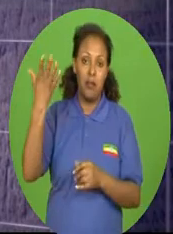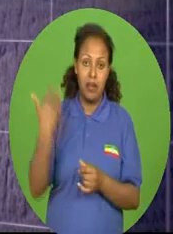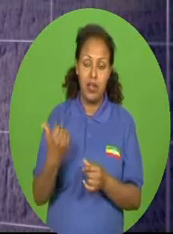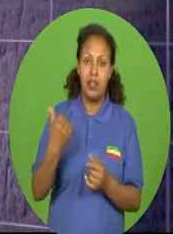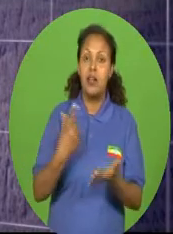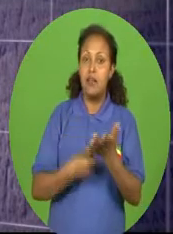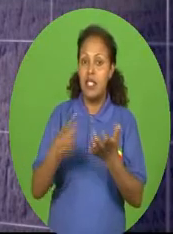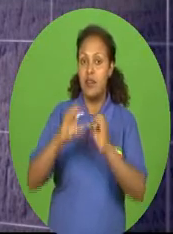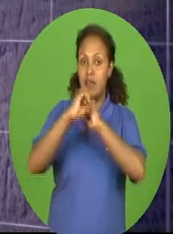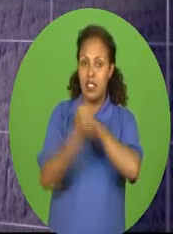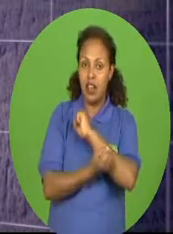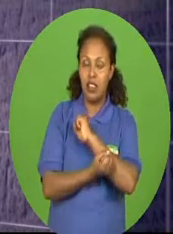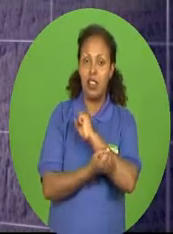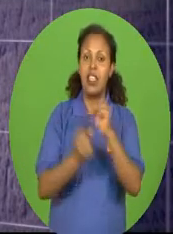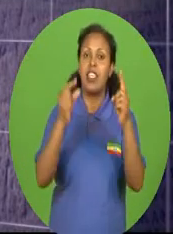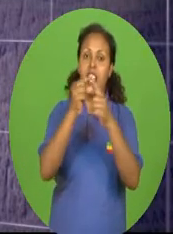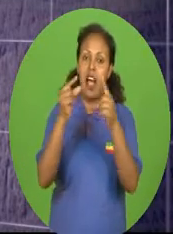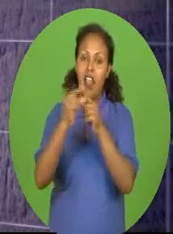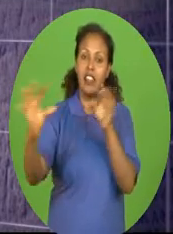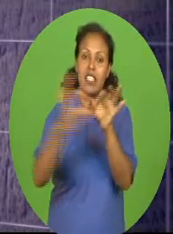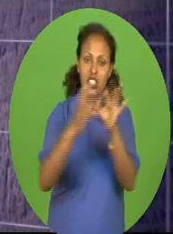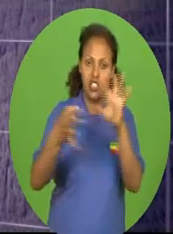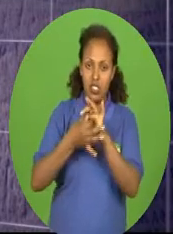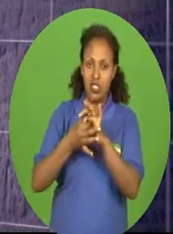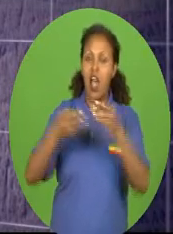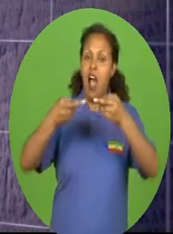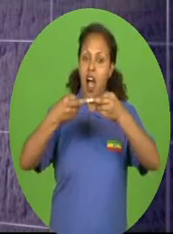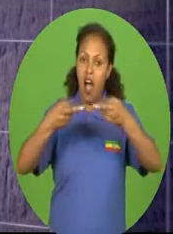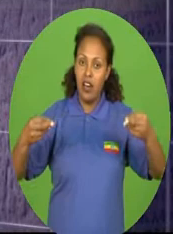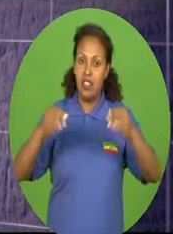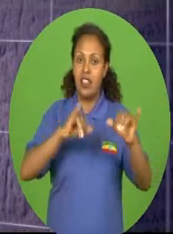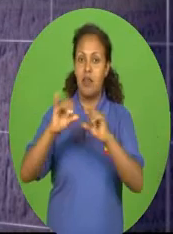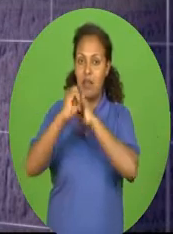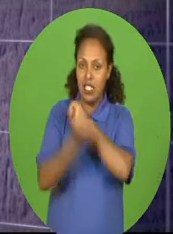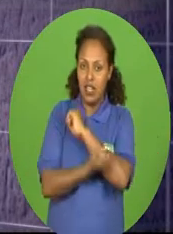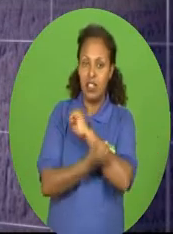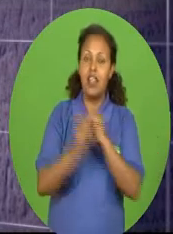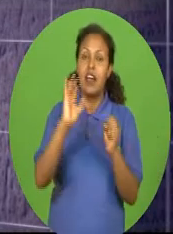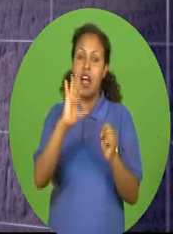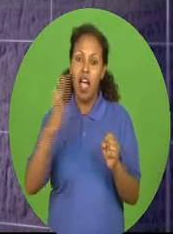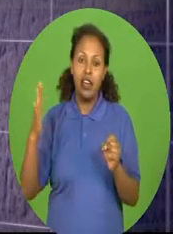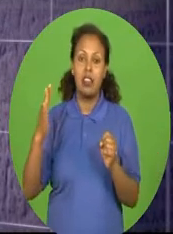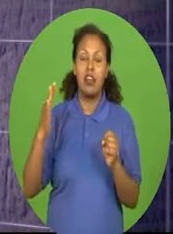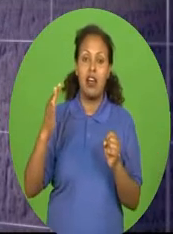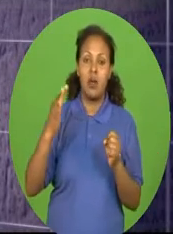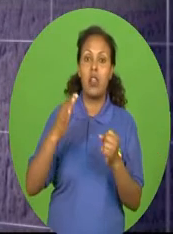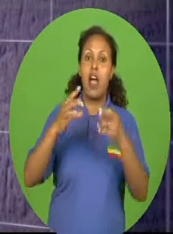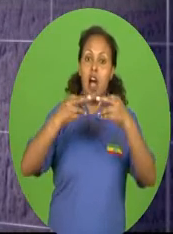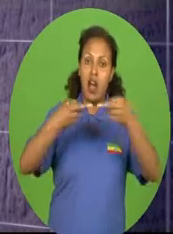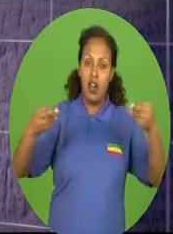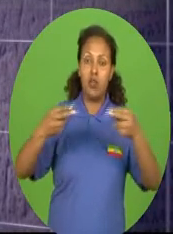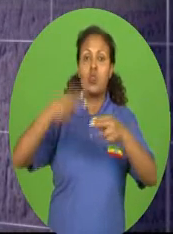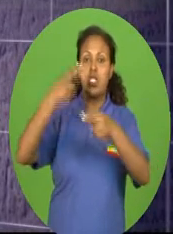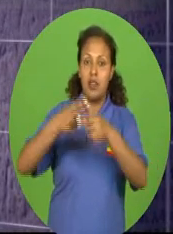ነበር። በዚሁም መሰረት የቃላት ቅንጅት ሀረግ እንደሚመሰረት ከአይነት አኳያም